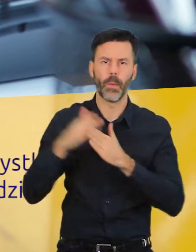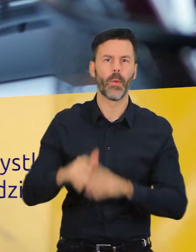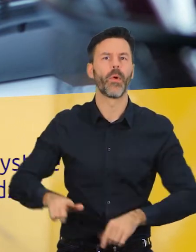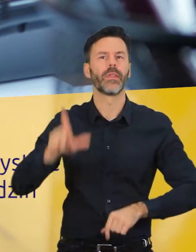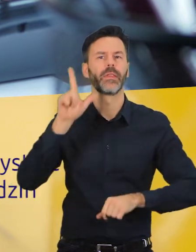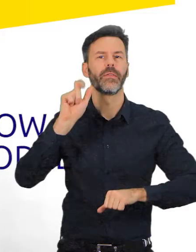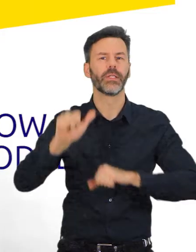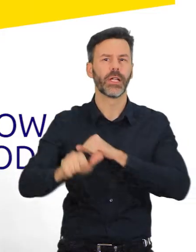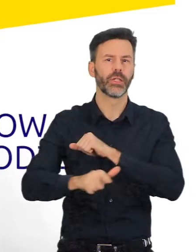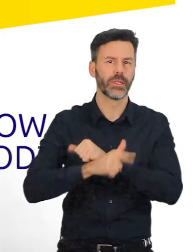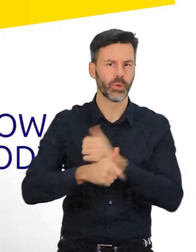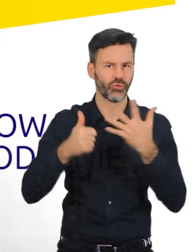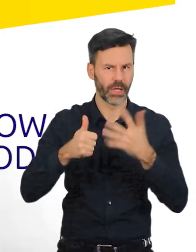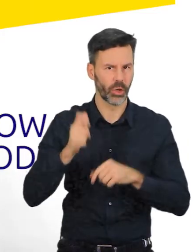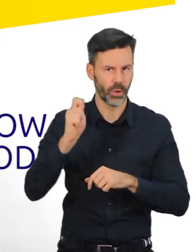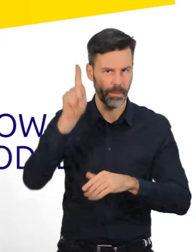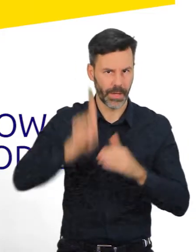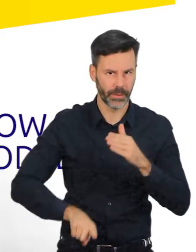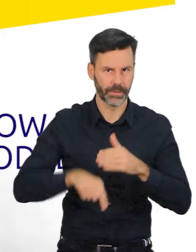godzin miesięcznie.